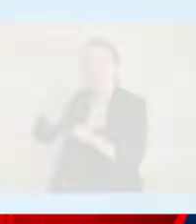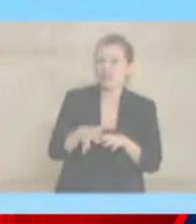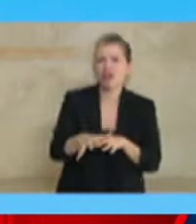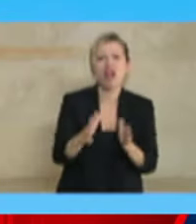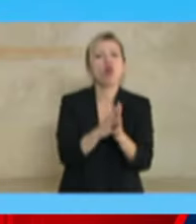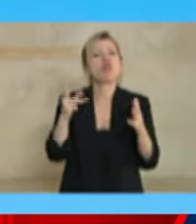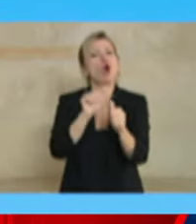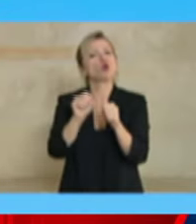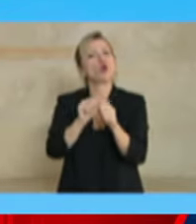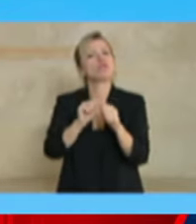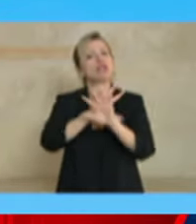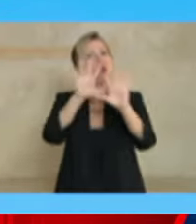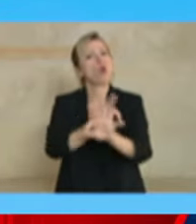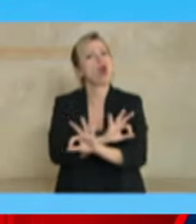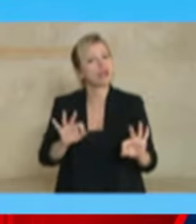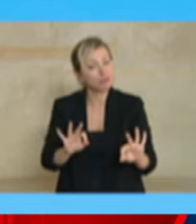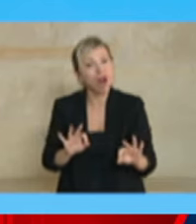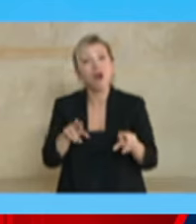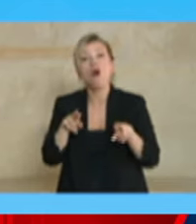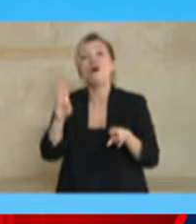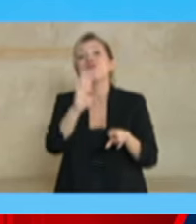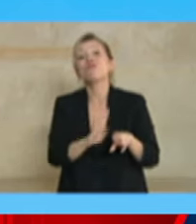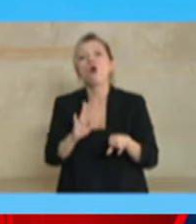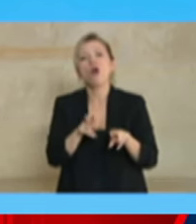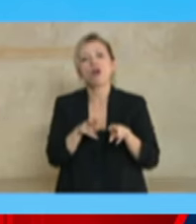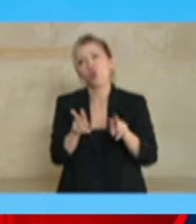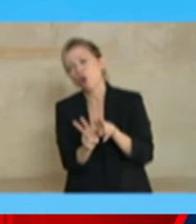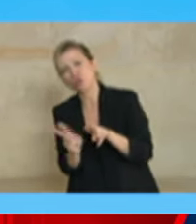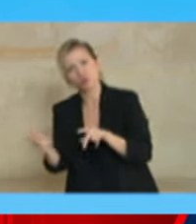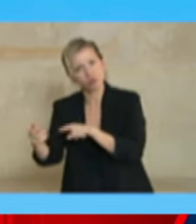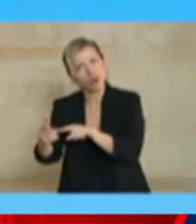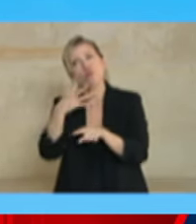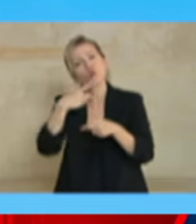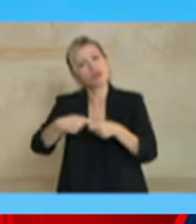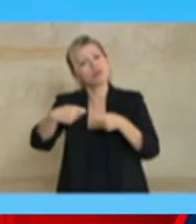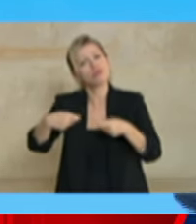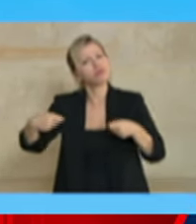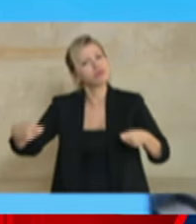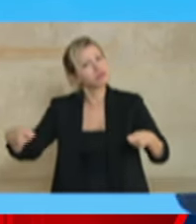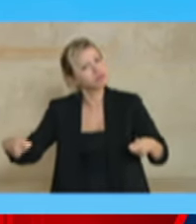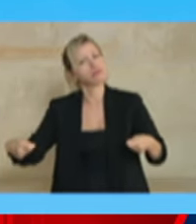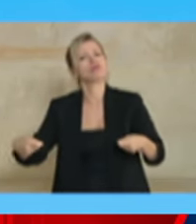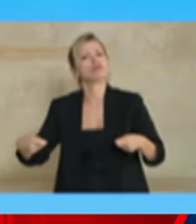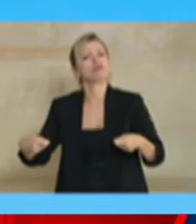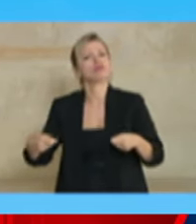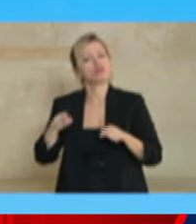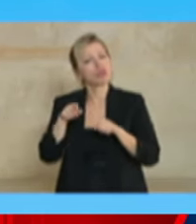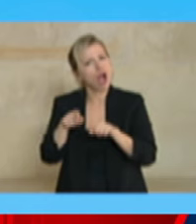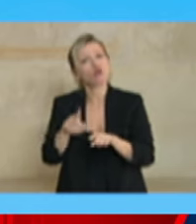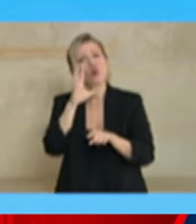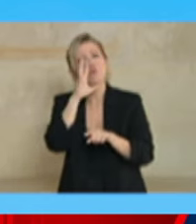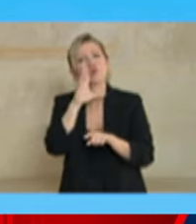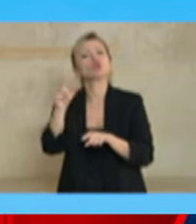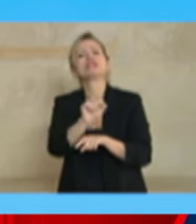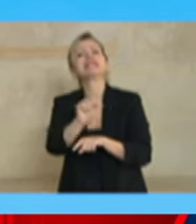ΒΟΑΚ. Και βέβαια, όταν μιλάμε για το ΒΟΑΚ, μιλάμε και για την επέκταση προς την Κίσαμο και τελικά την επέκταση προς την Σιτία.